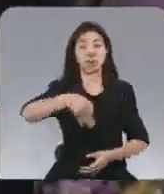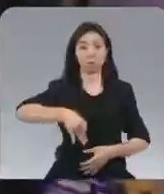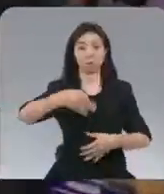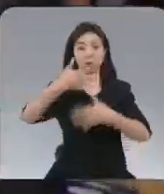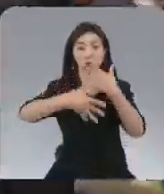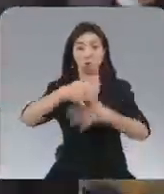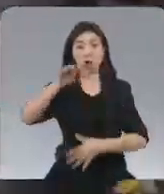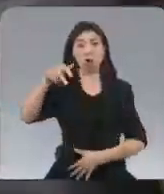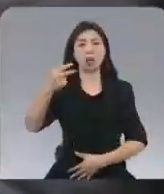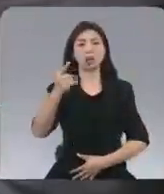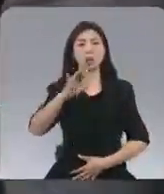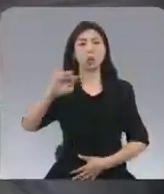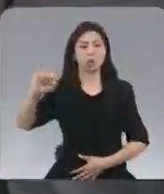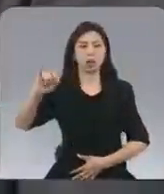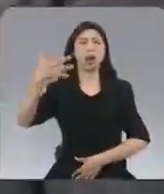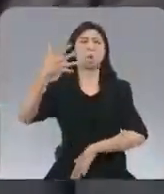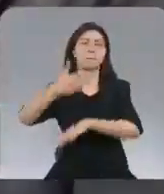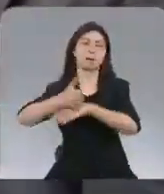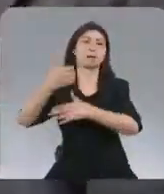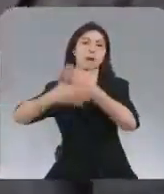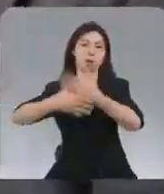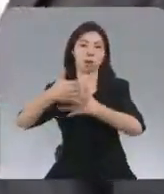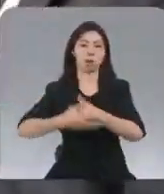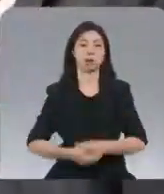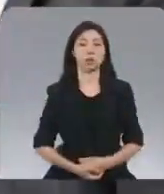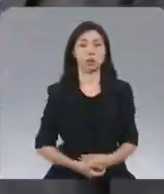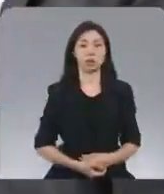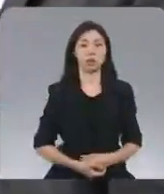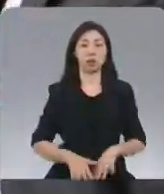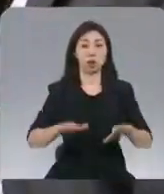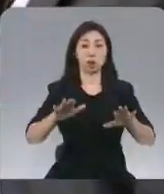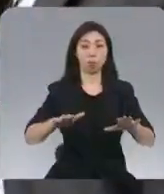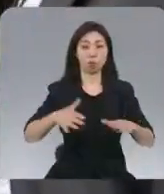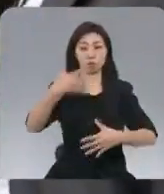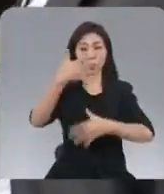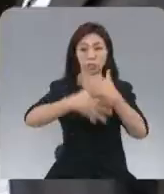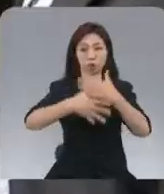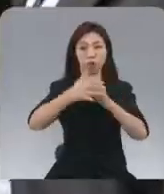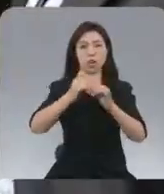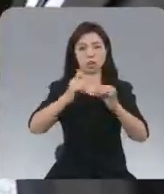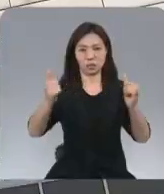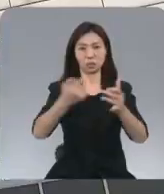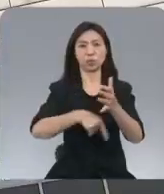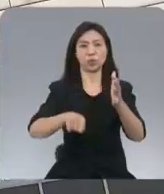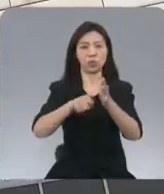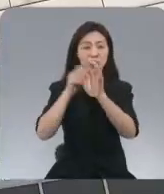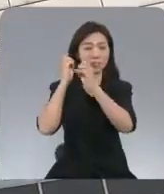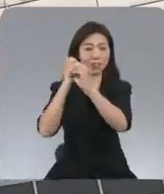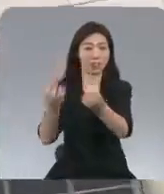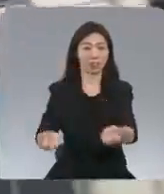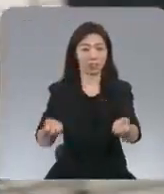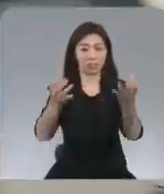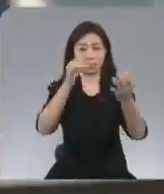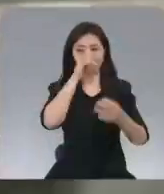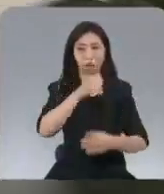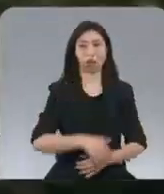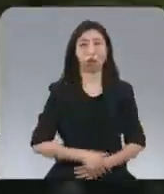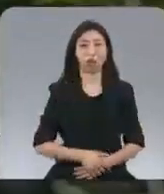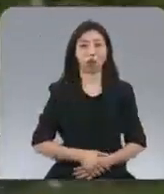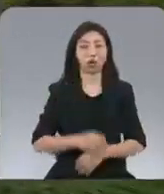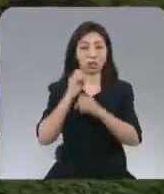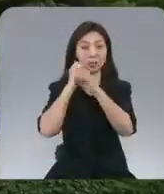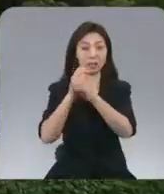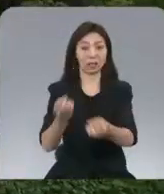tidak disangka ini Upacara pemakaman untuk mengenang Kang Soo Yeon akan berlangsung di Samsung Medical Center pada hari Rabu